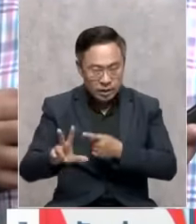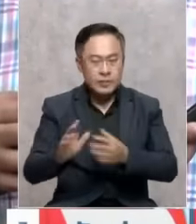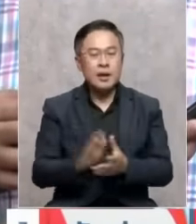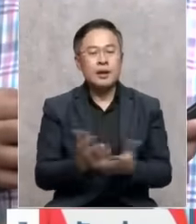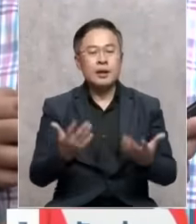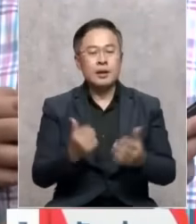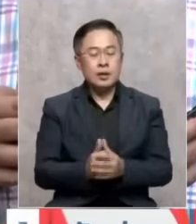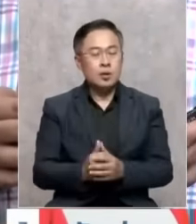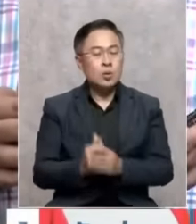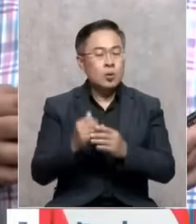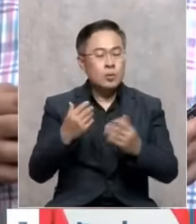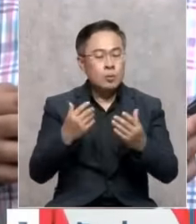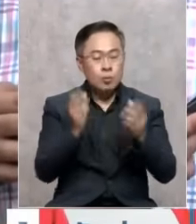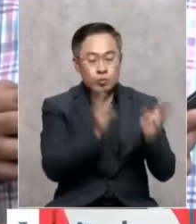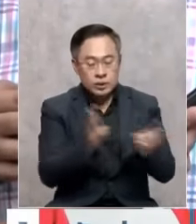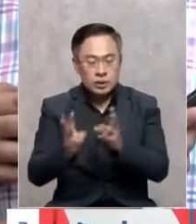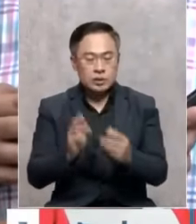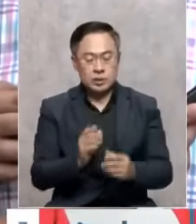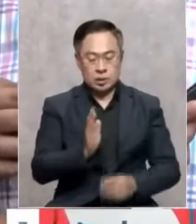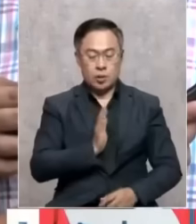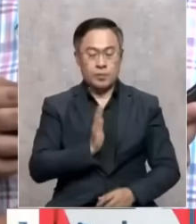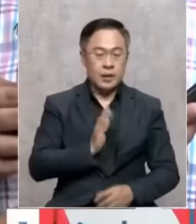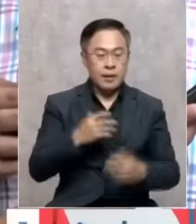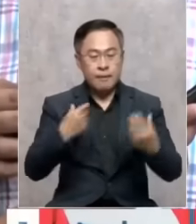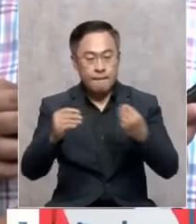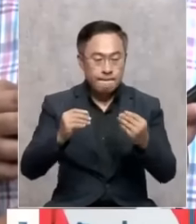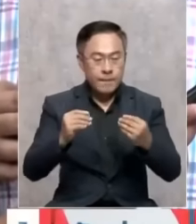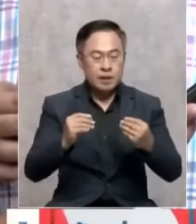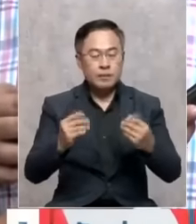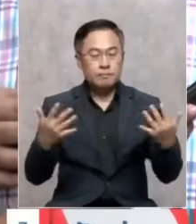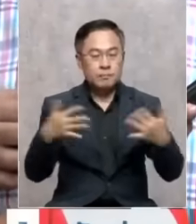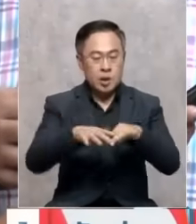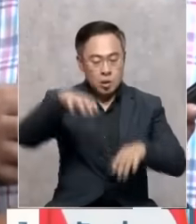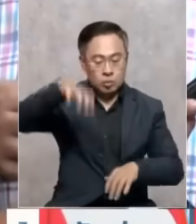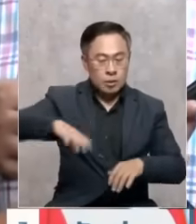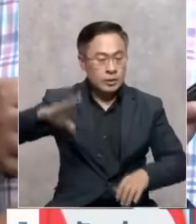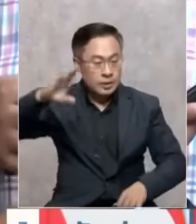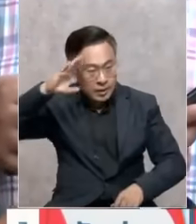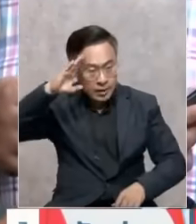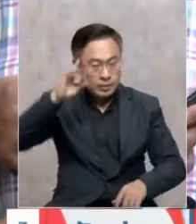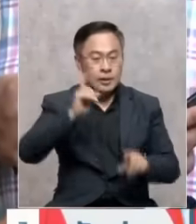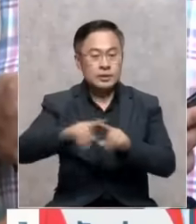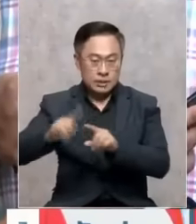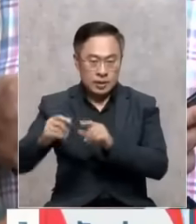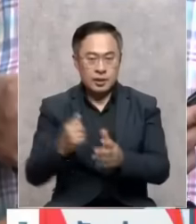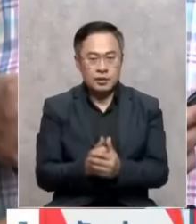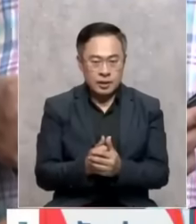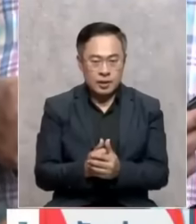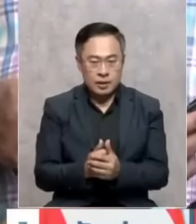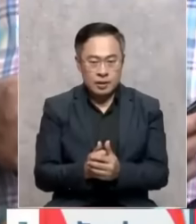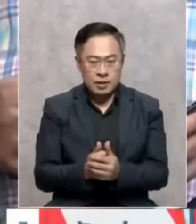กับกองทัพการวางตัวกับหน่วยงานที่เกี่ยวข้องแล้วท่านก็ได้กรุณ